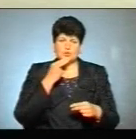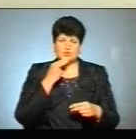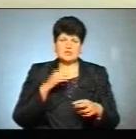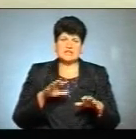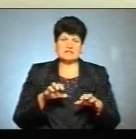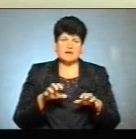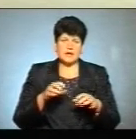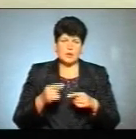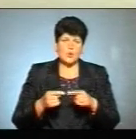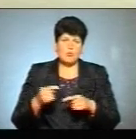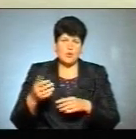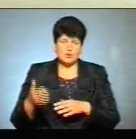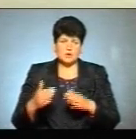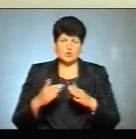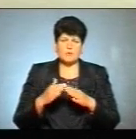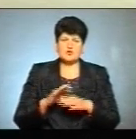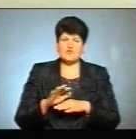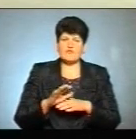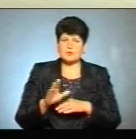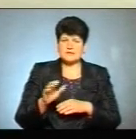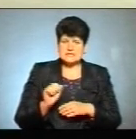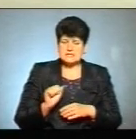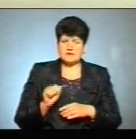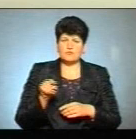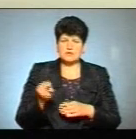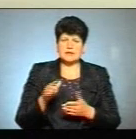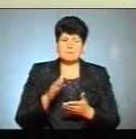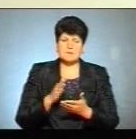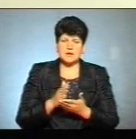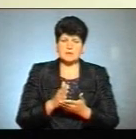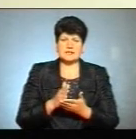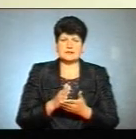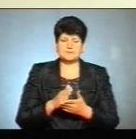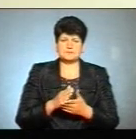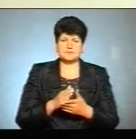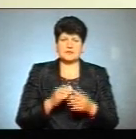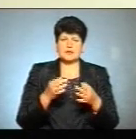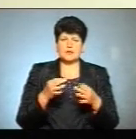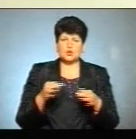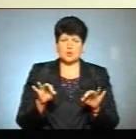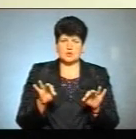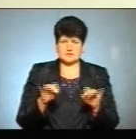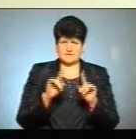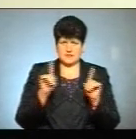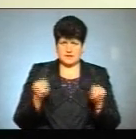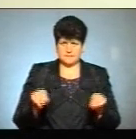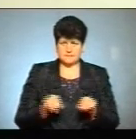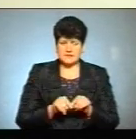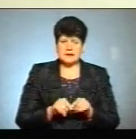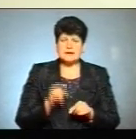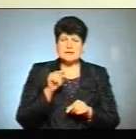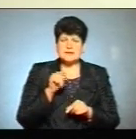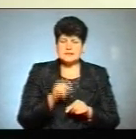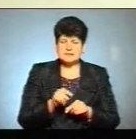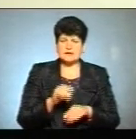тваринного погодження, домашнього виробництва, вони мають мати експлуатаційний дозвіл. З них